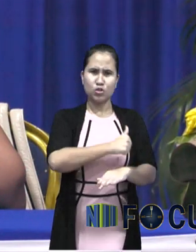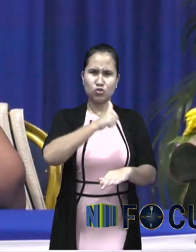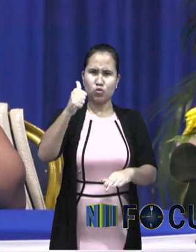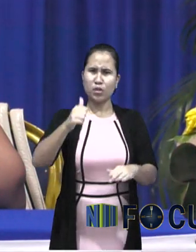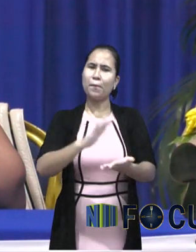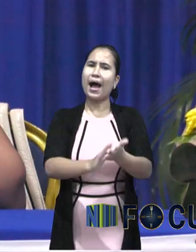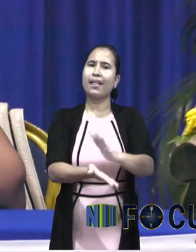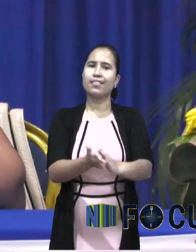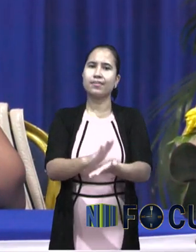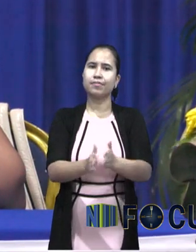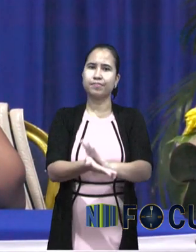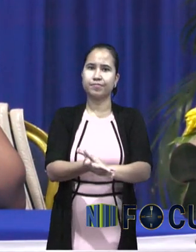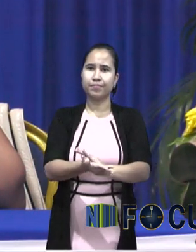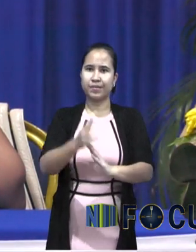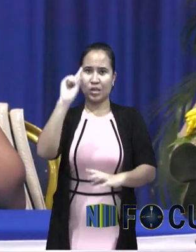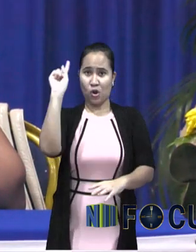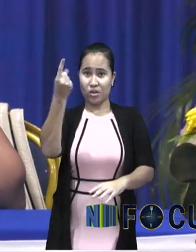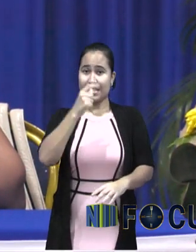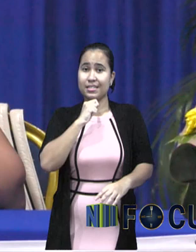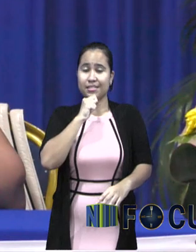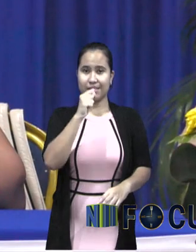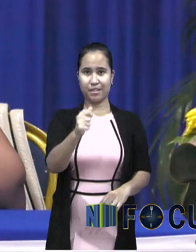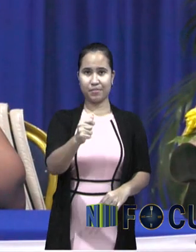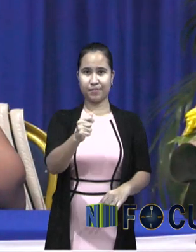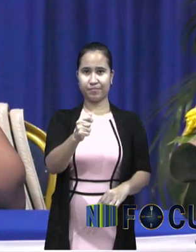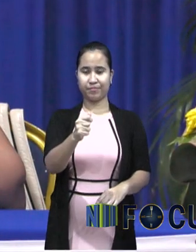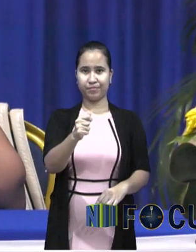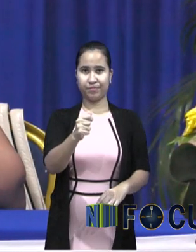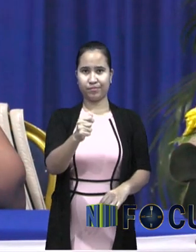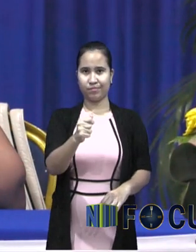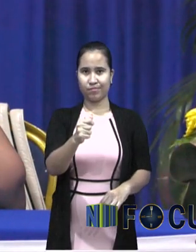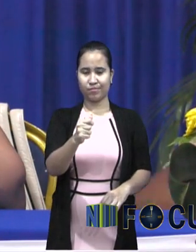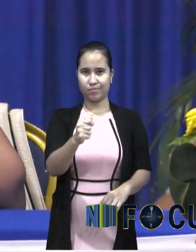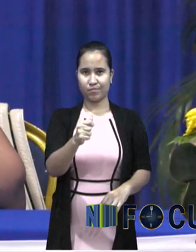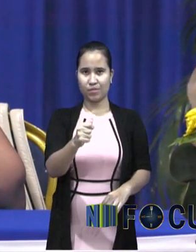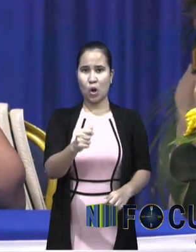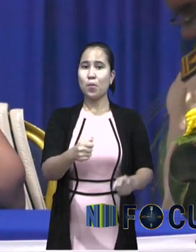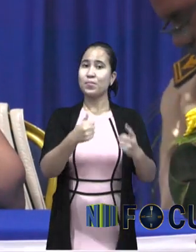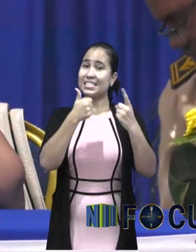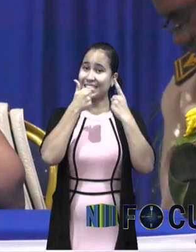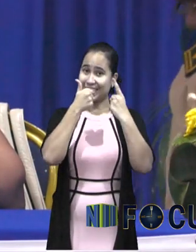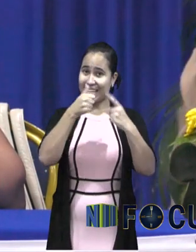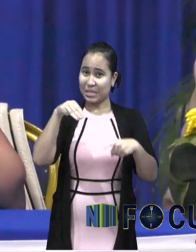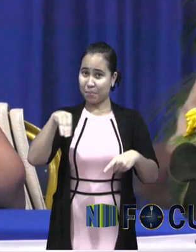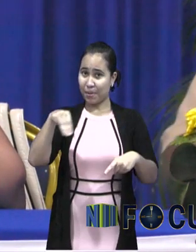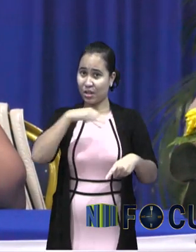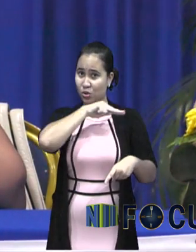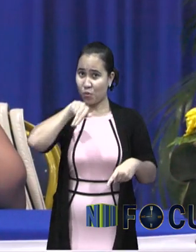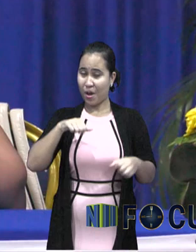gekomen. In onze eerste statement, en dat was op 16 maart, hadden we